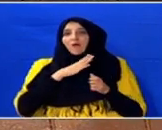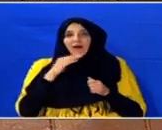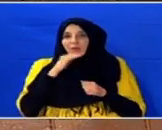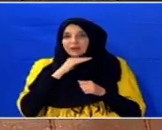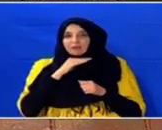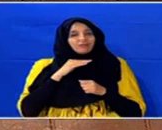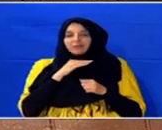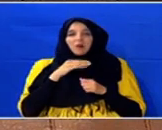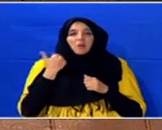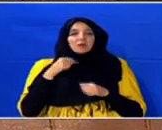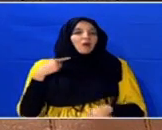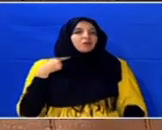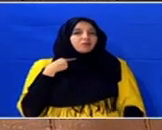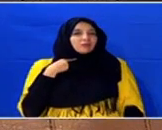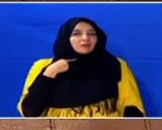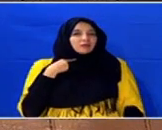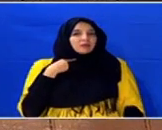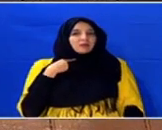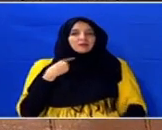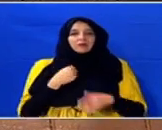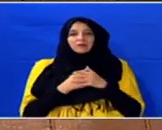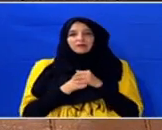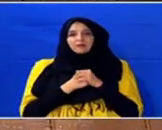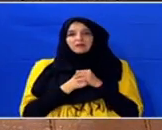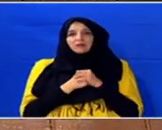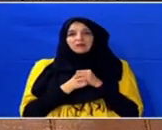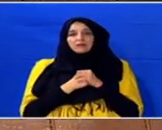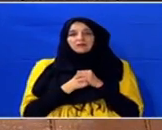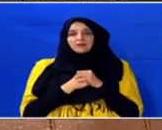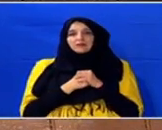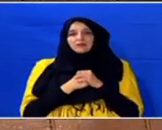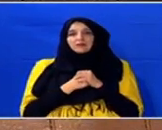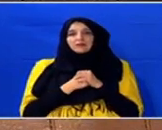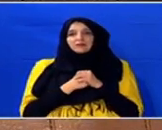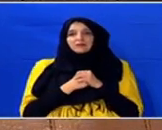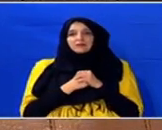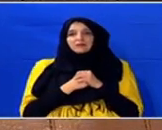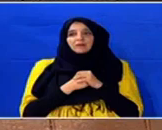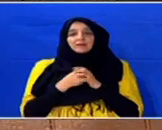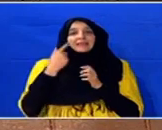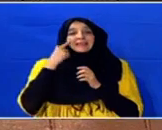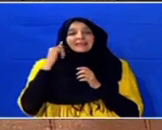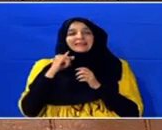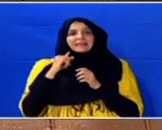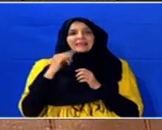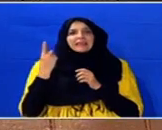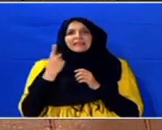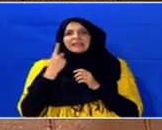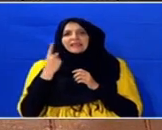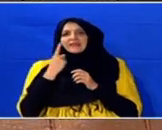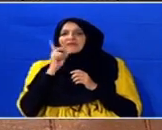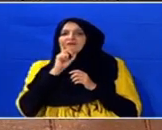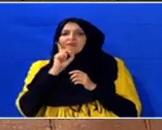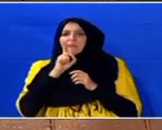او عوقب بعكس مقصوده. بمعنى إذا تصرفت هذه